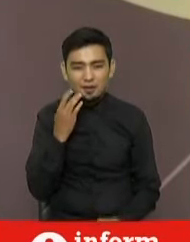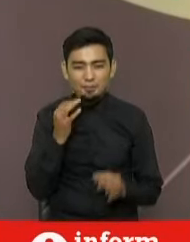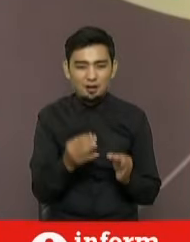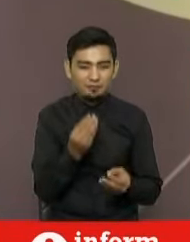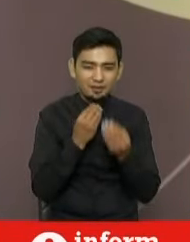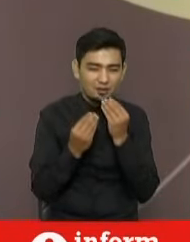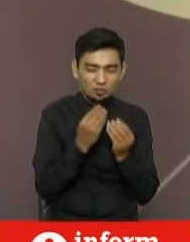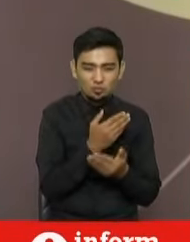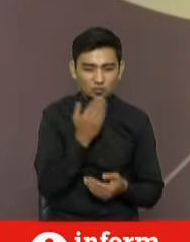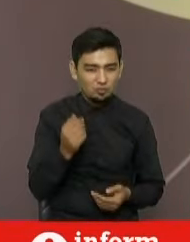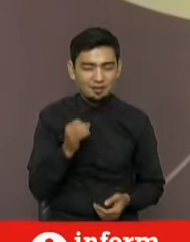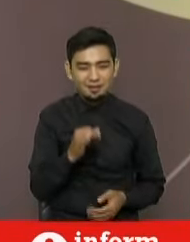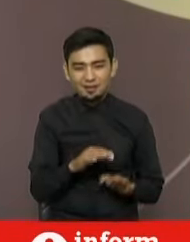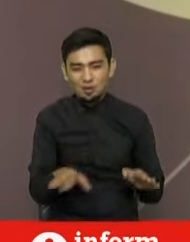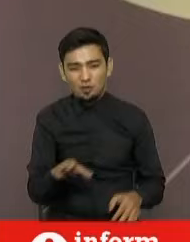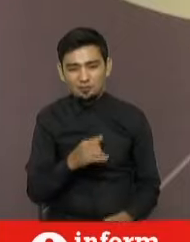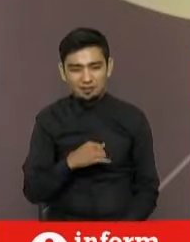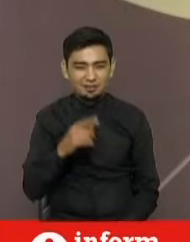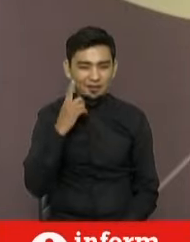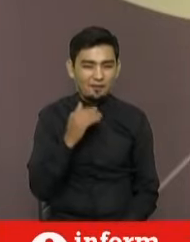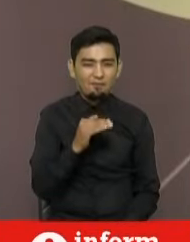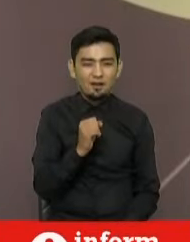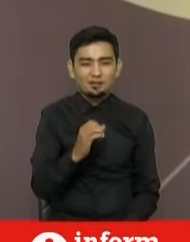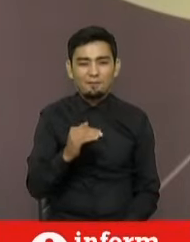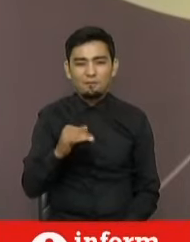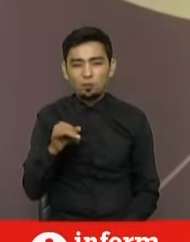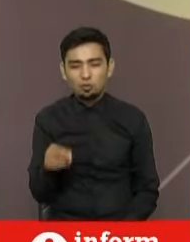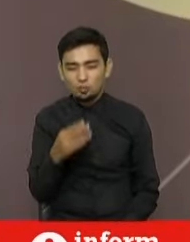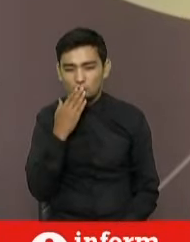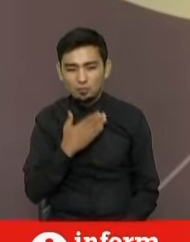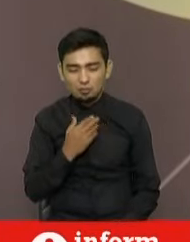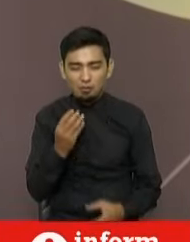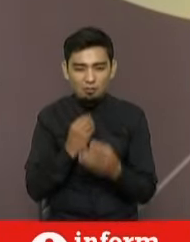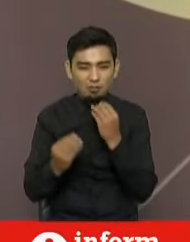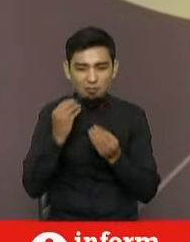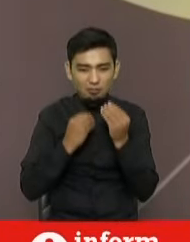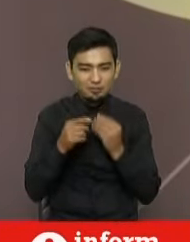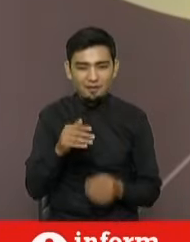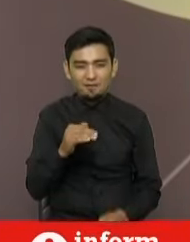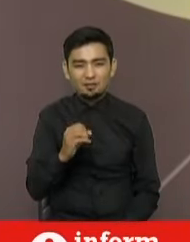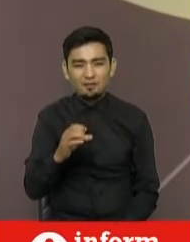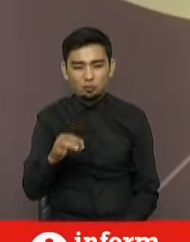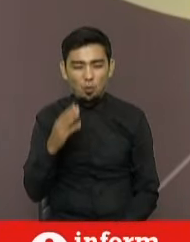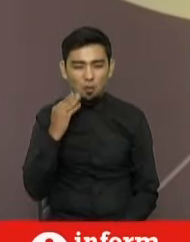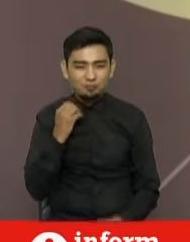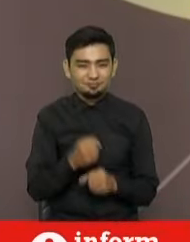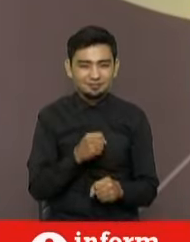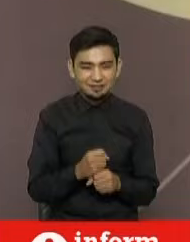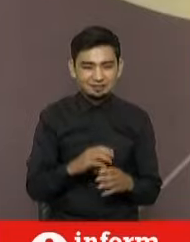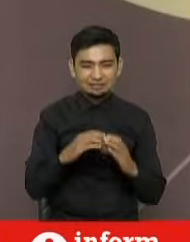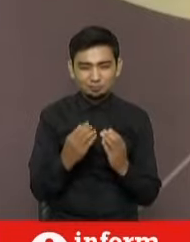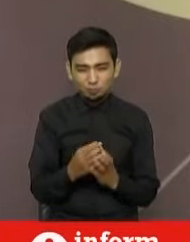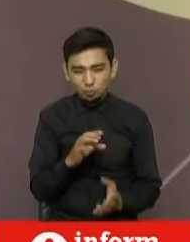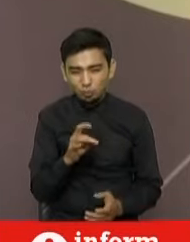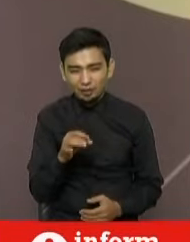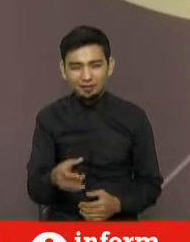еда. У нас дети, как вы сами знаете, очень любят фастфуд. Фастфуд, естественно, что из-за того, что у нас очень много социально незащищенных